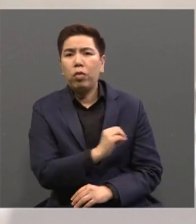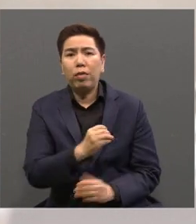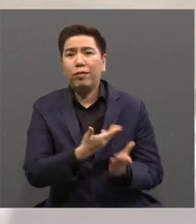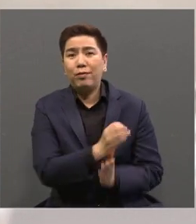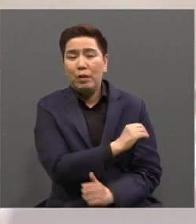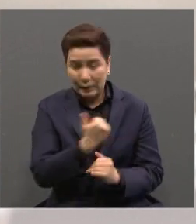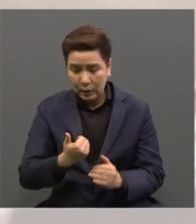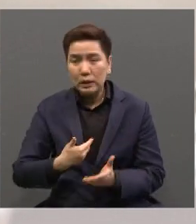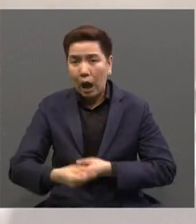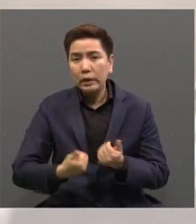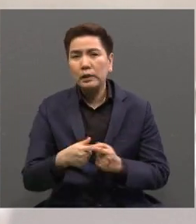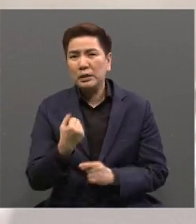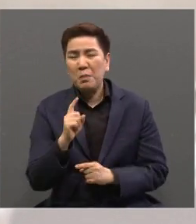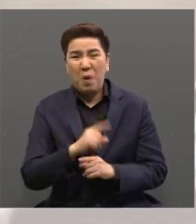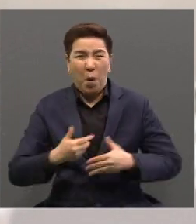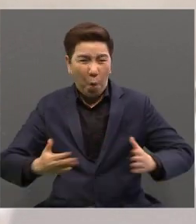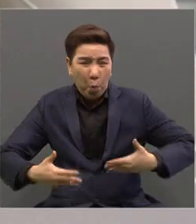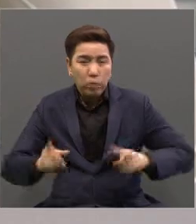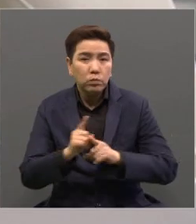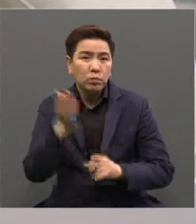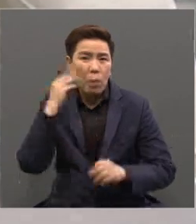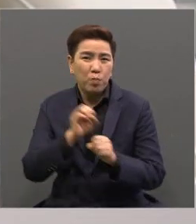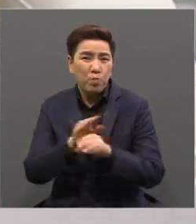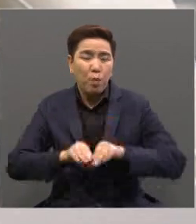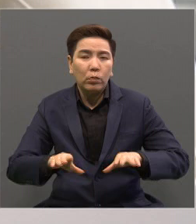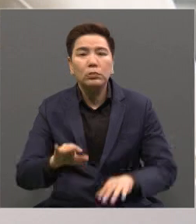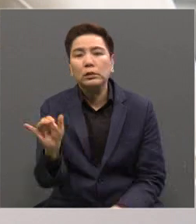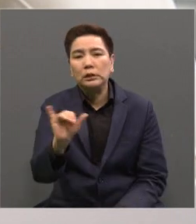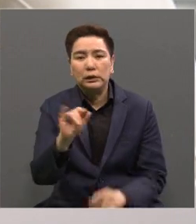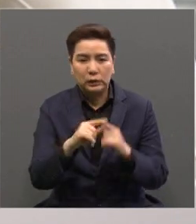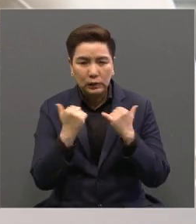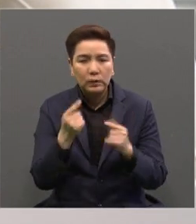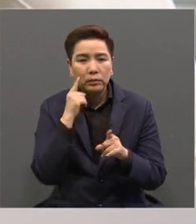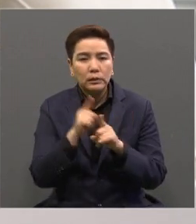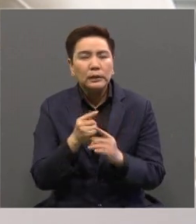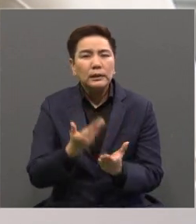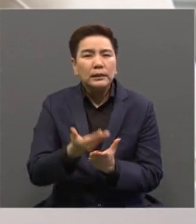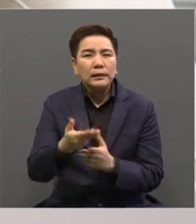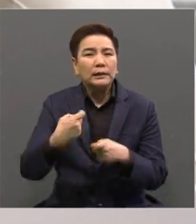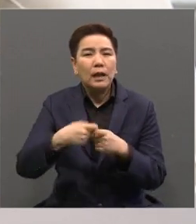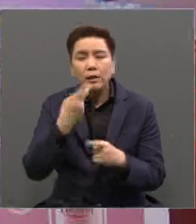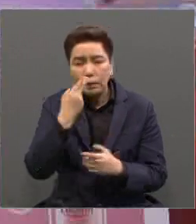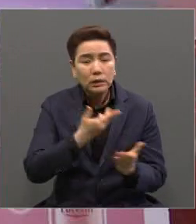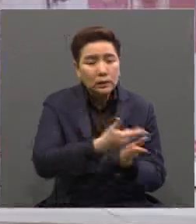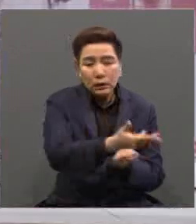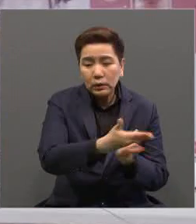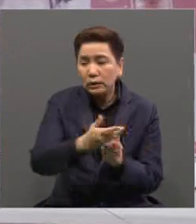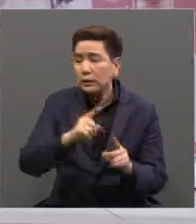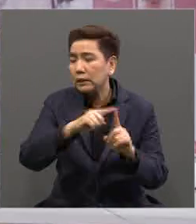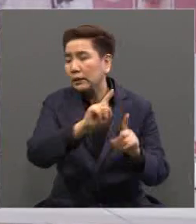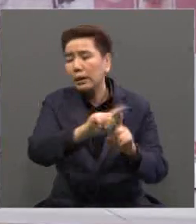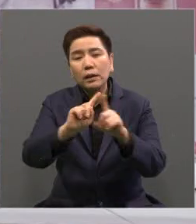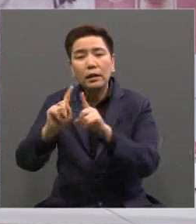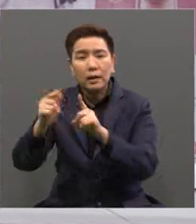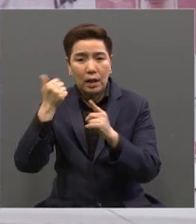คนมาซื้อเลยแต่ก็ไม่ได้ถึงขนาดขายดีเหมือนกับช่วงโควิดแรกๆครับก็อาจจะเป็นเพราะว่าเดี๋ยวนี้มันไม่ได้หาซื้อยากนะสามารถซื้อหาได้ทั่วไปแล้ว